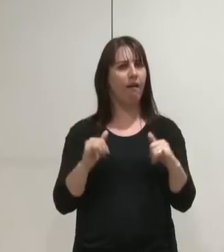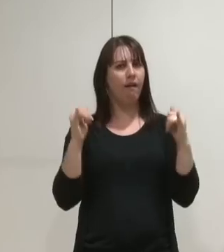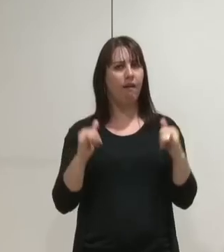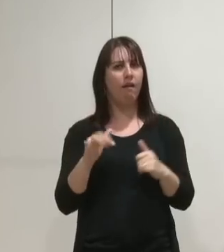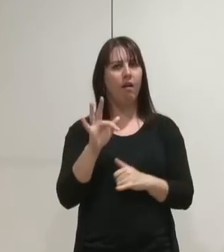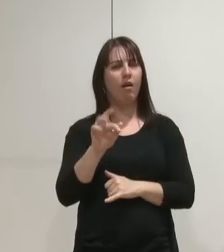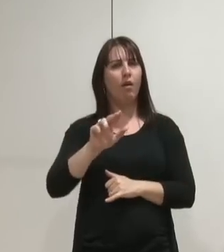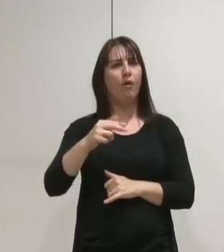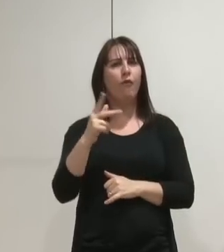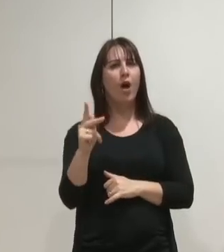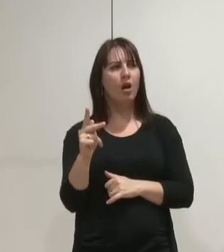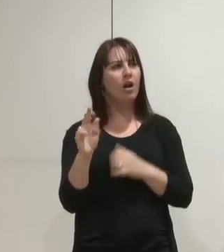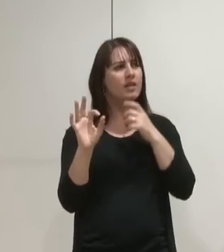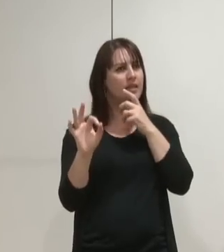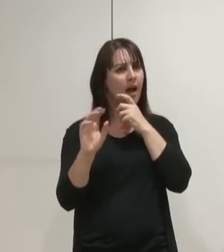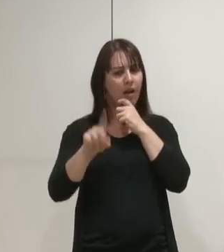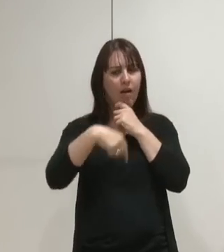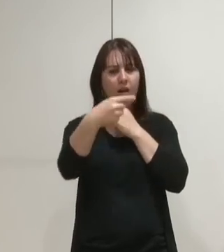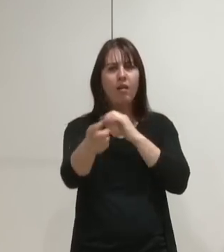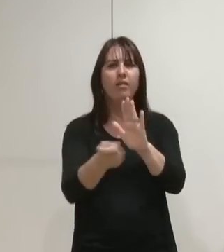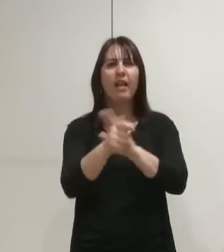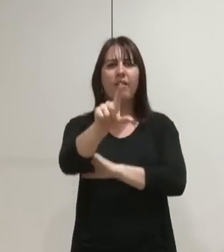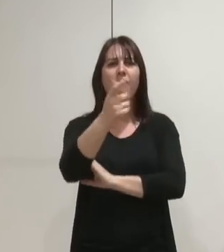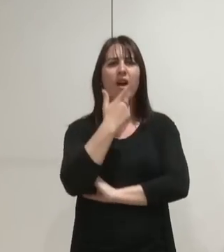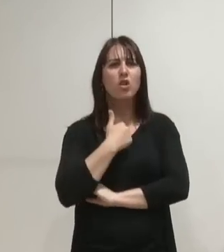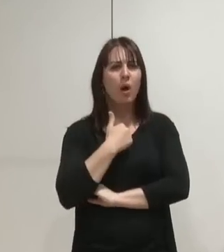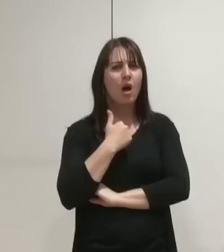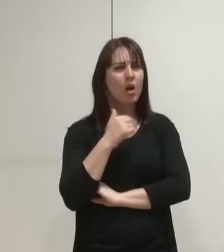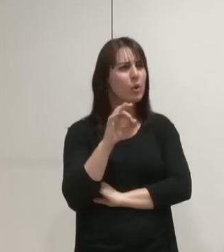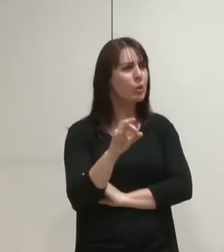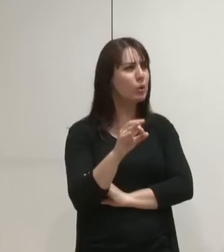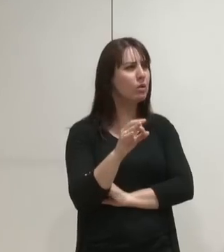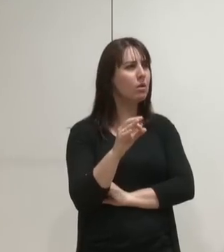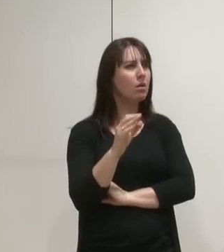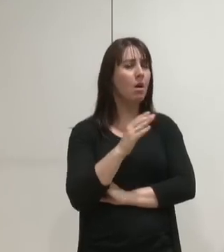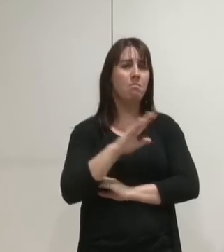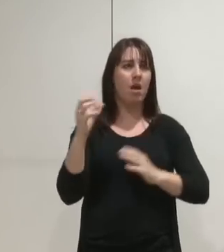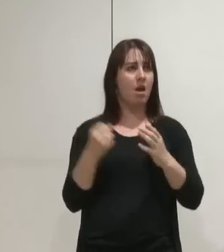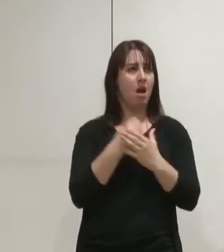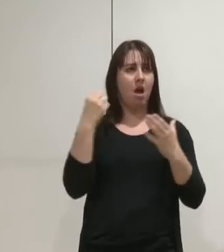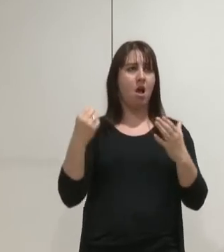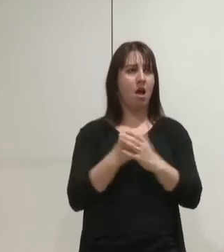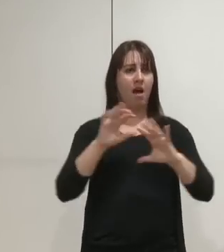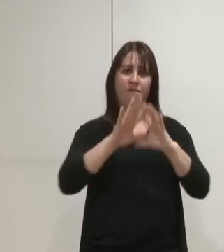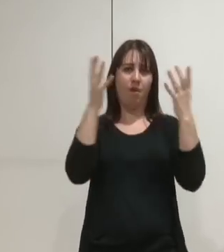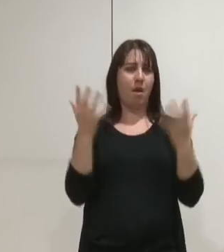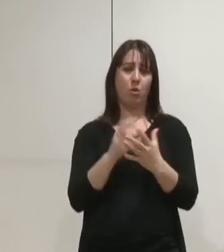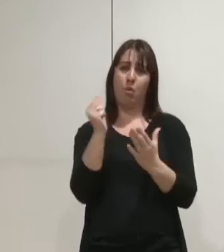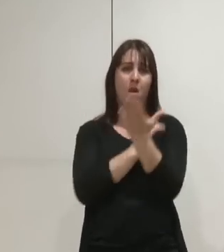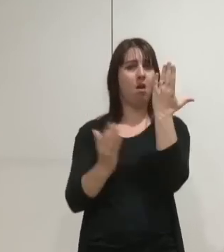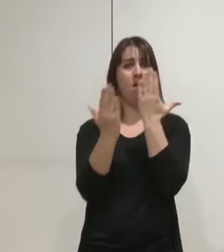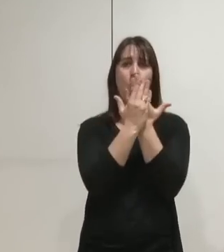F qui qui aura lieu le 20 juin mais tous les éléments sont déjà un dans la